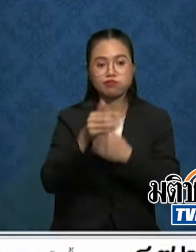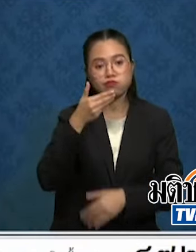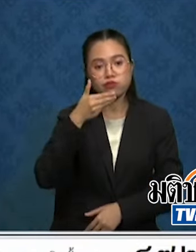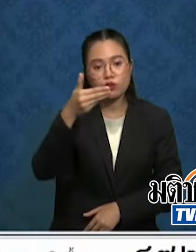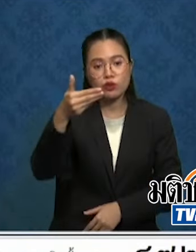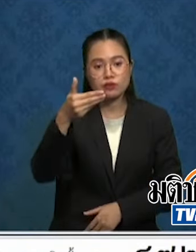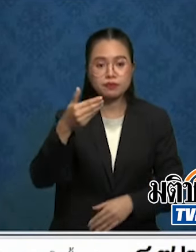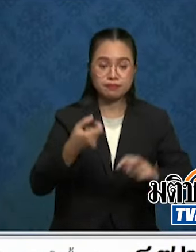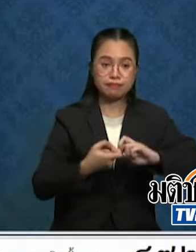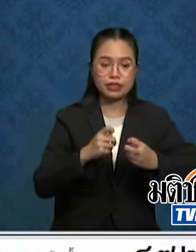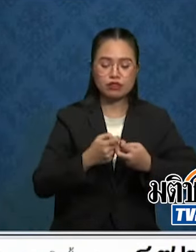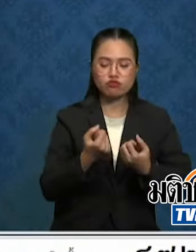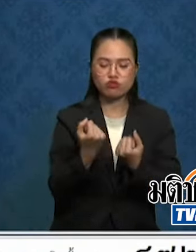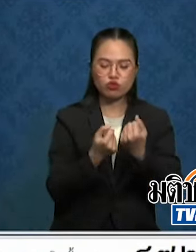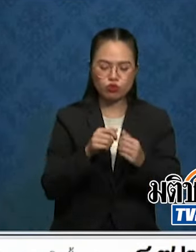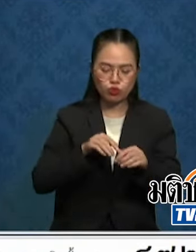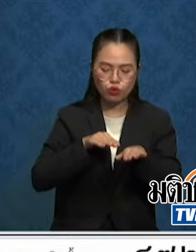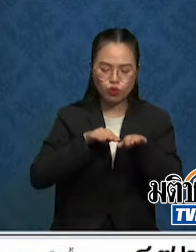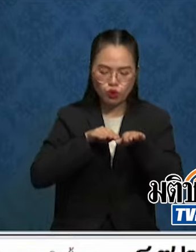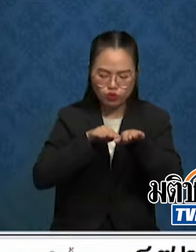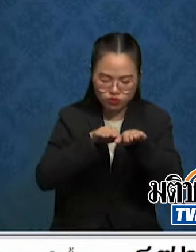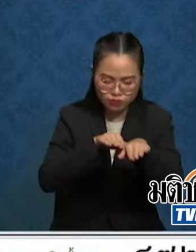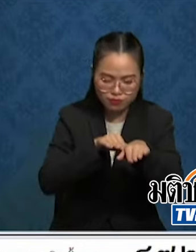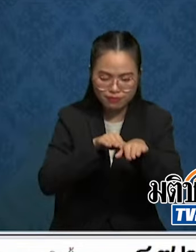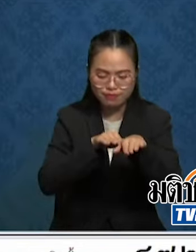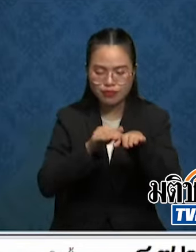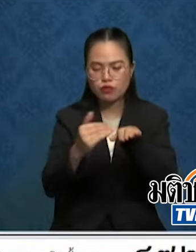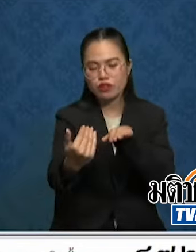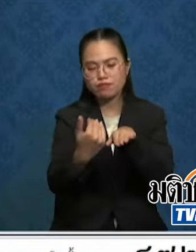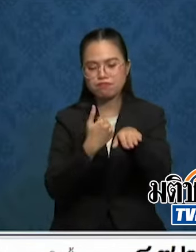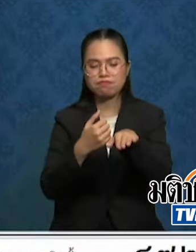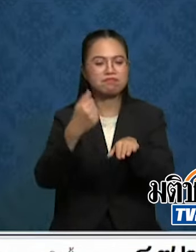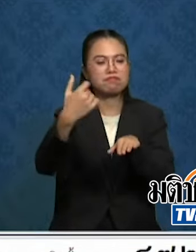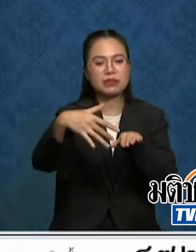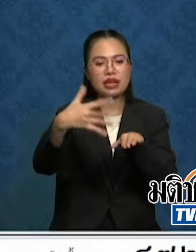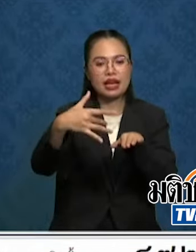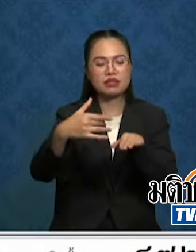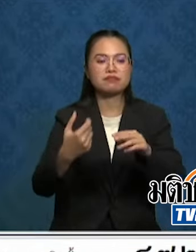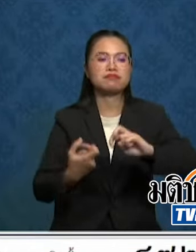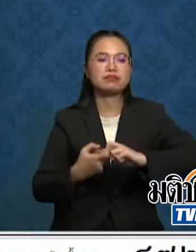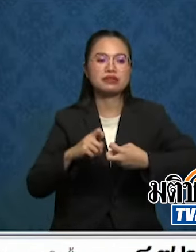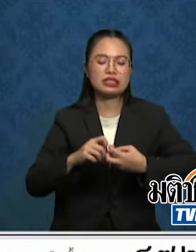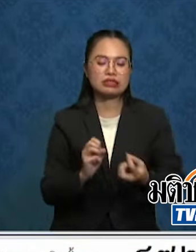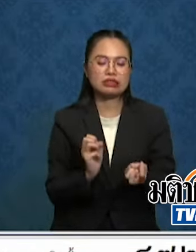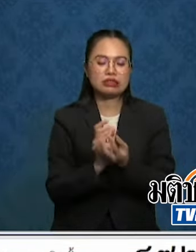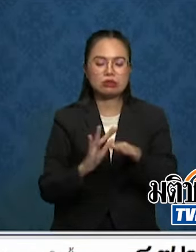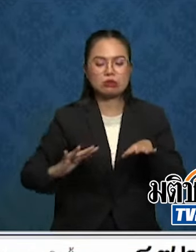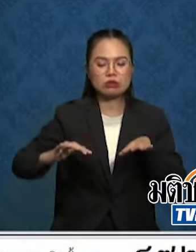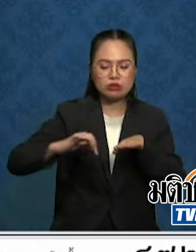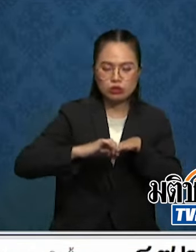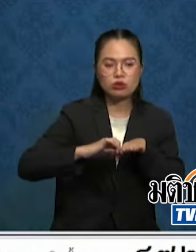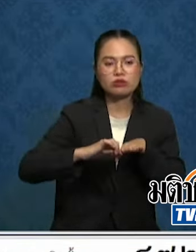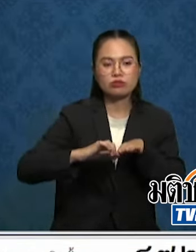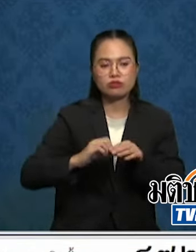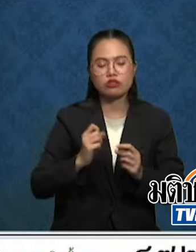ทำให้รถเกิดการชะลอตัวและไม่สามารถสวนเลนกันได้มีความเสี่ยงต่อการเกิดอุบัติเหตุและอาจก่อให้เกิดอันตราย